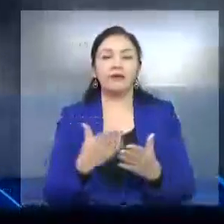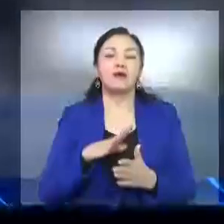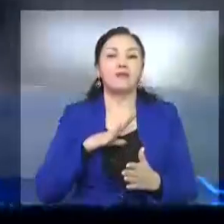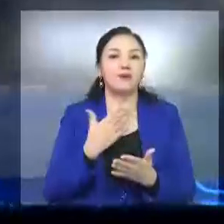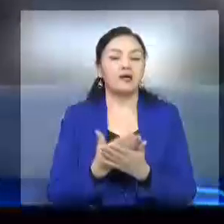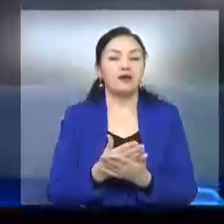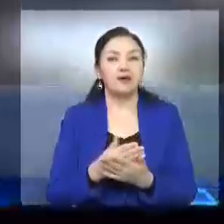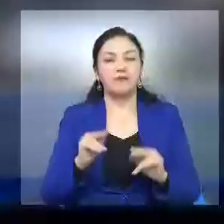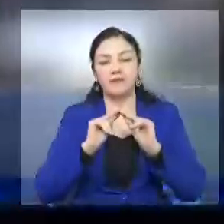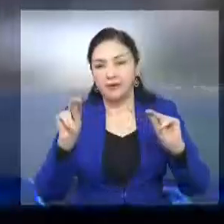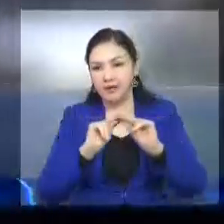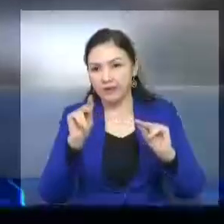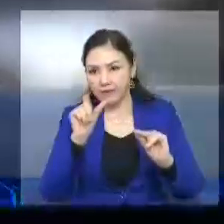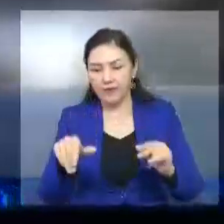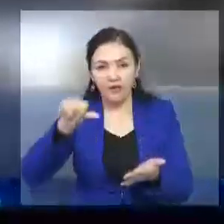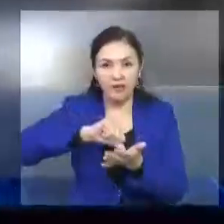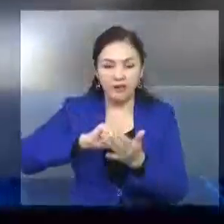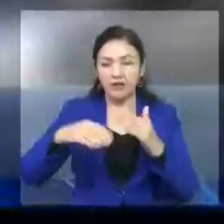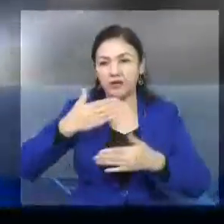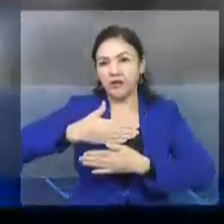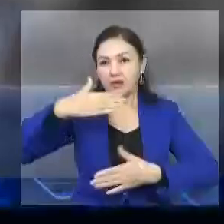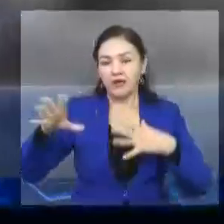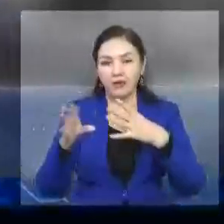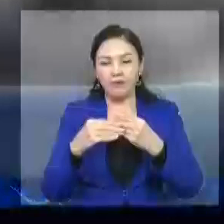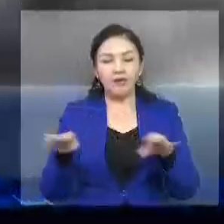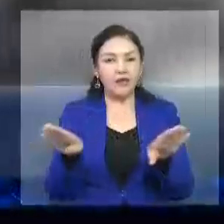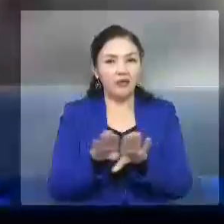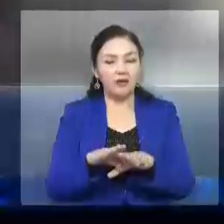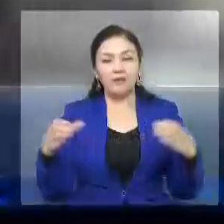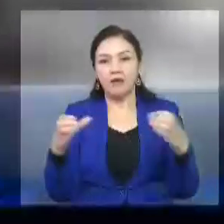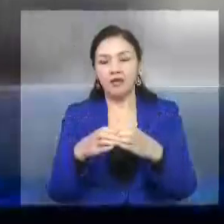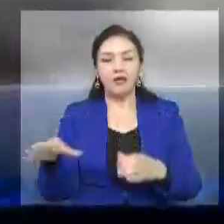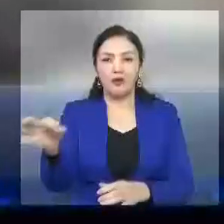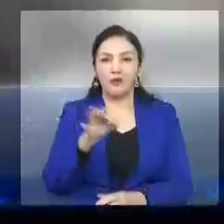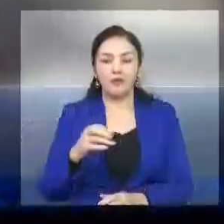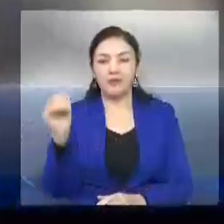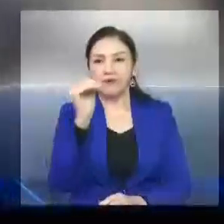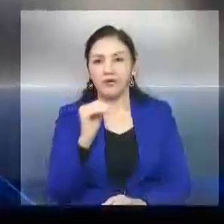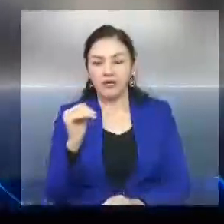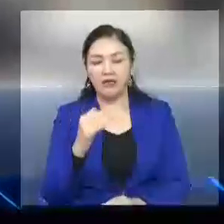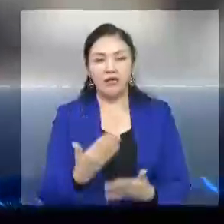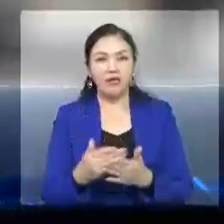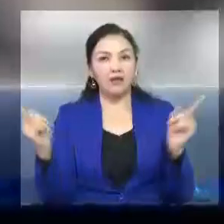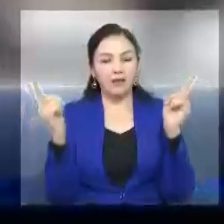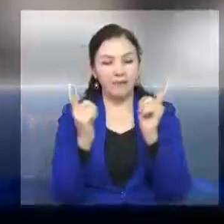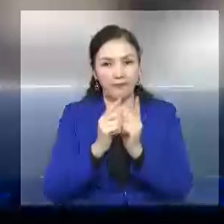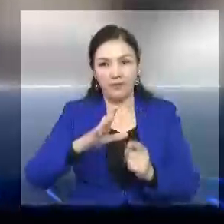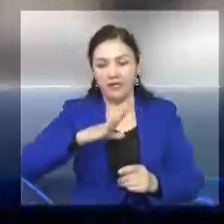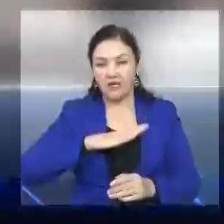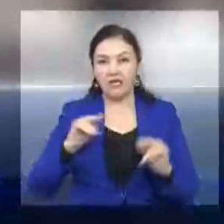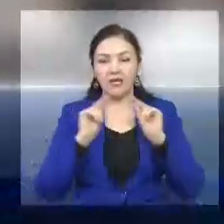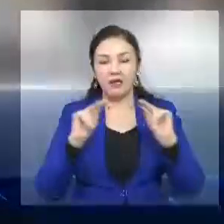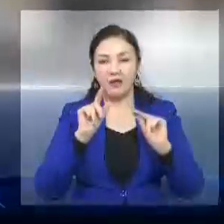состоящий из преподавателей выступил на сцене совместно с аналогичным коллективом областной филармонии на встрече присутствовали